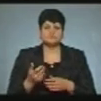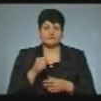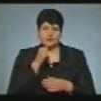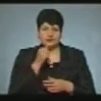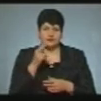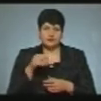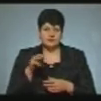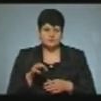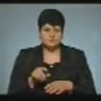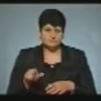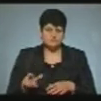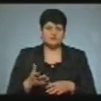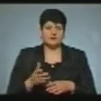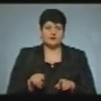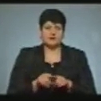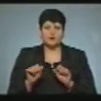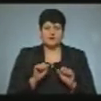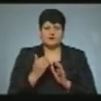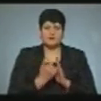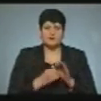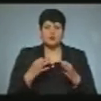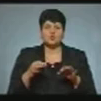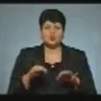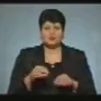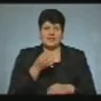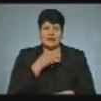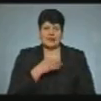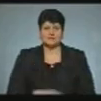інсулінозалежних людей і також урядова програма «Доступні ліки».